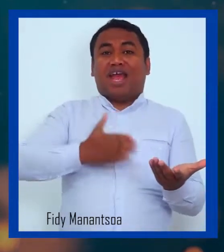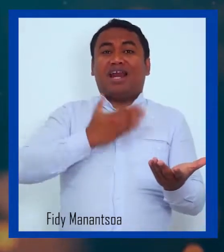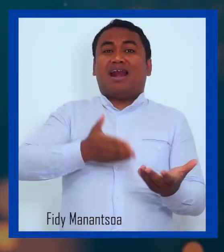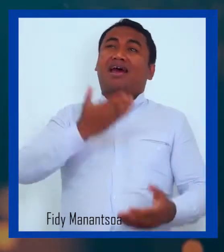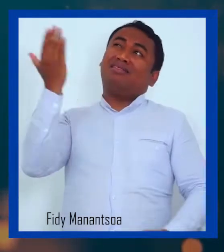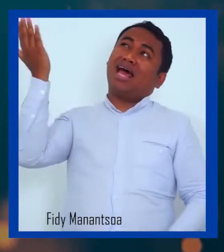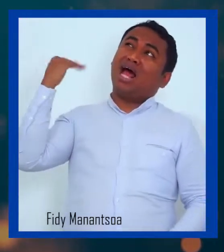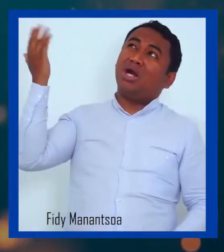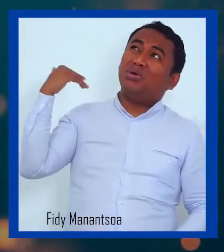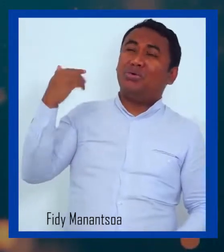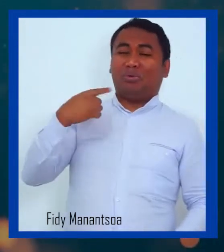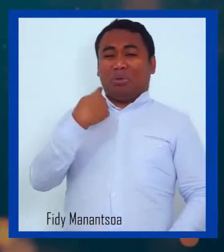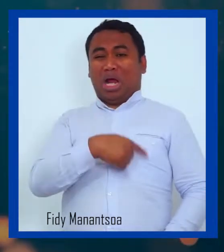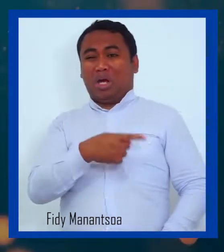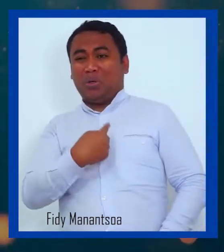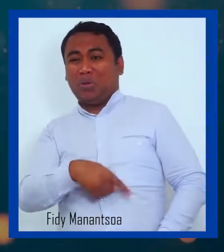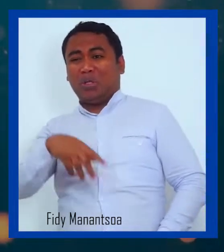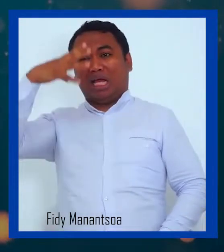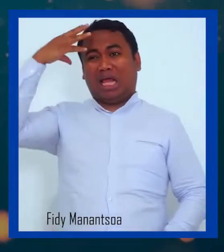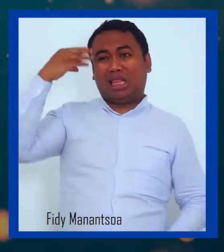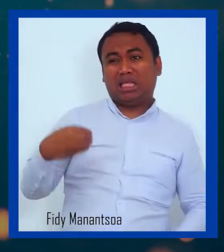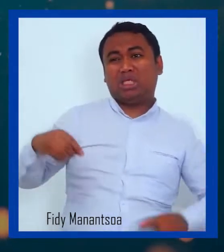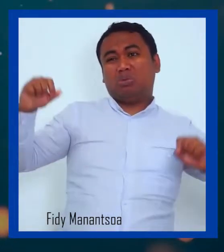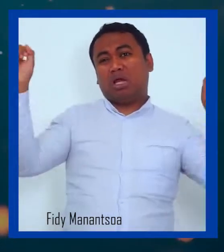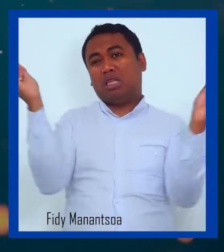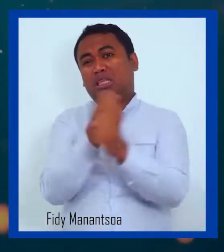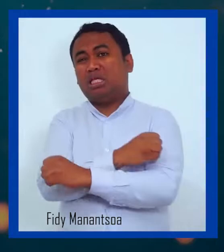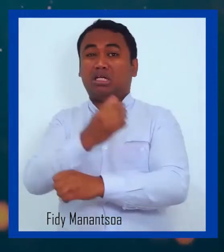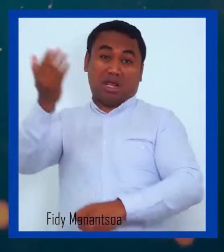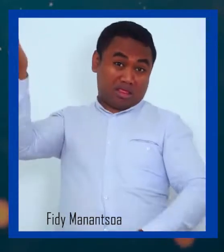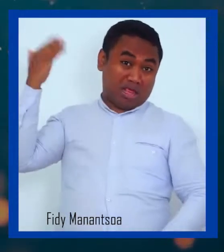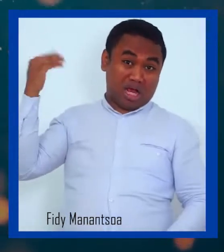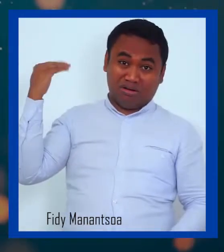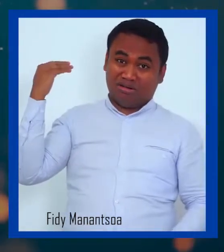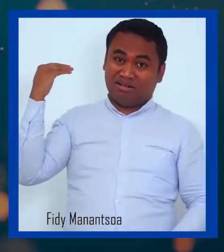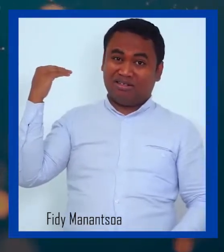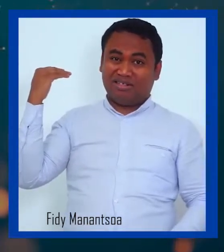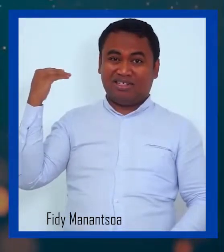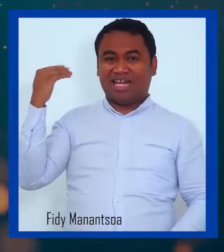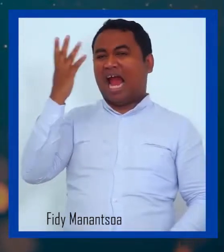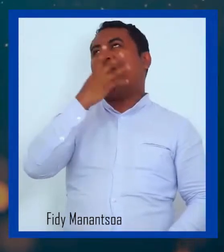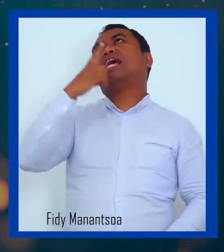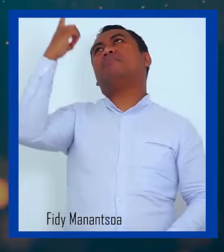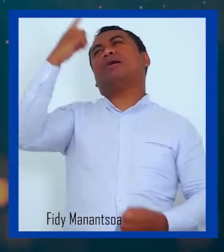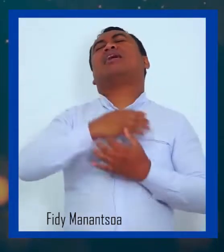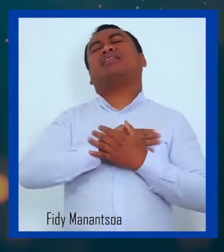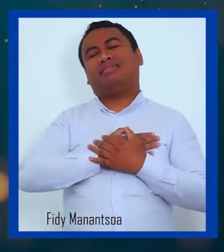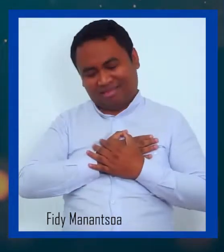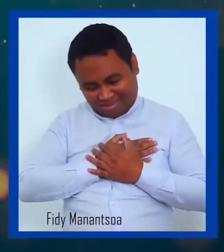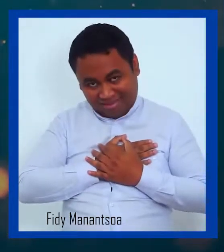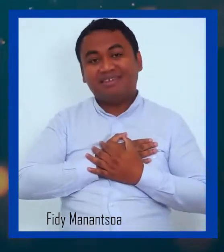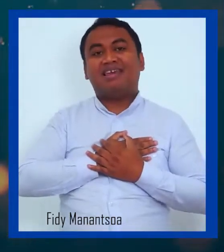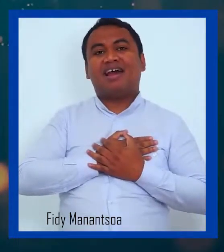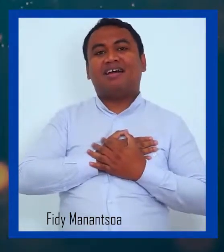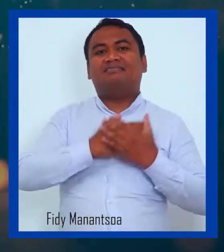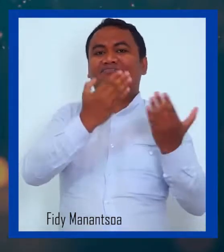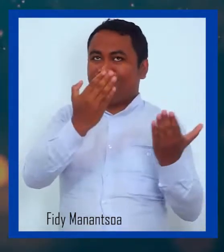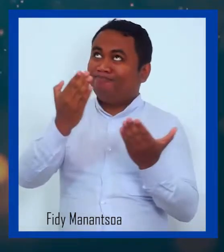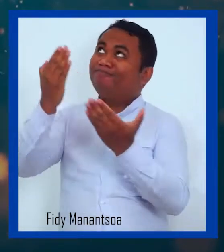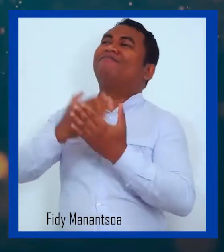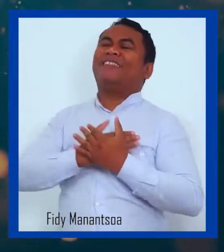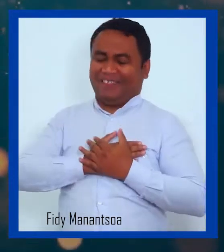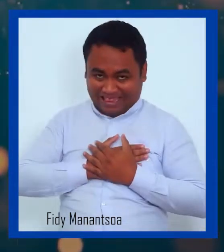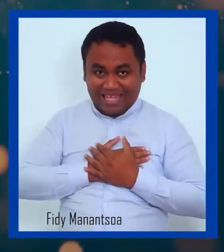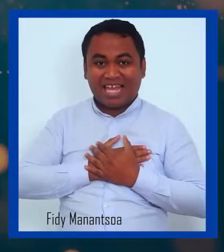lasanao, inona zavatra vitanao, inona zavatra efa nataonao ao amin'Andriamanitra, tianao izy, mandray anao foana izy.